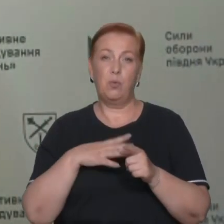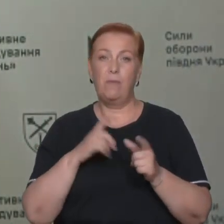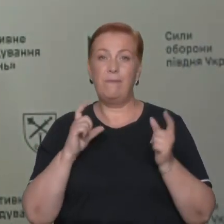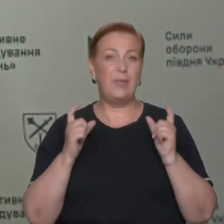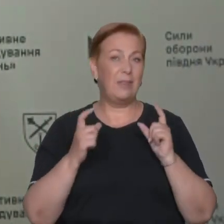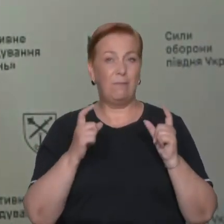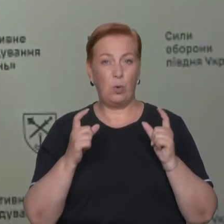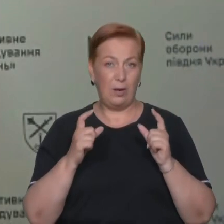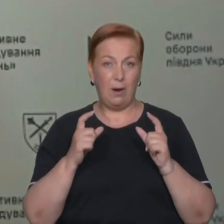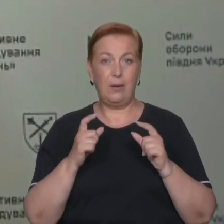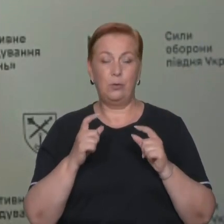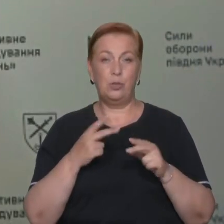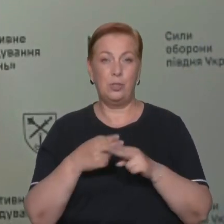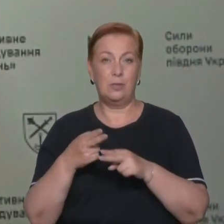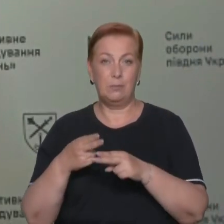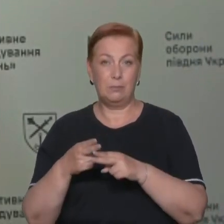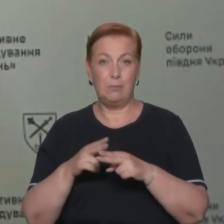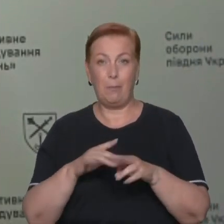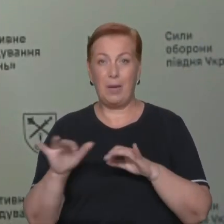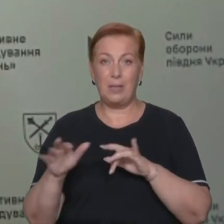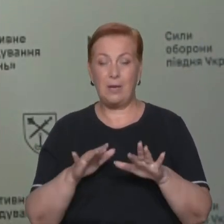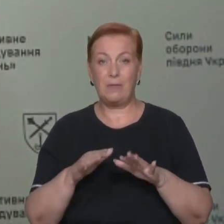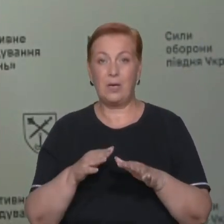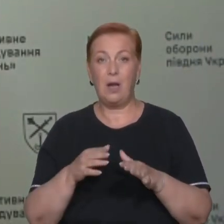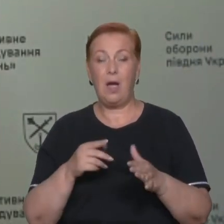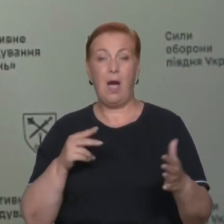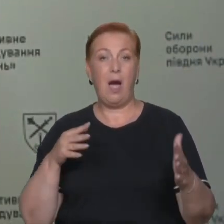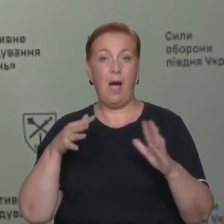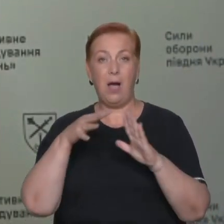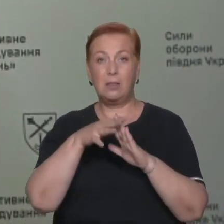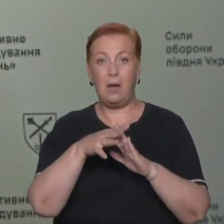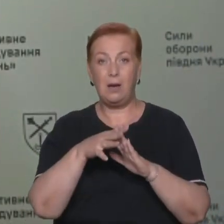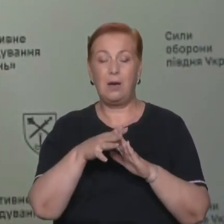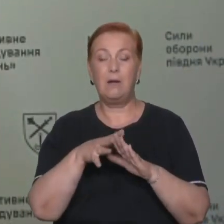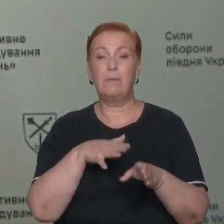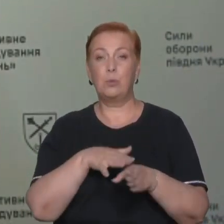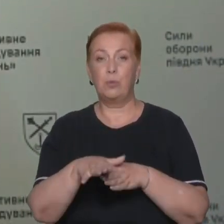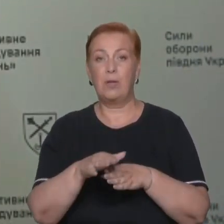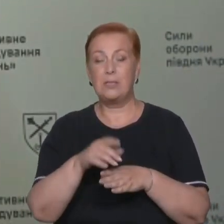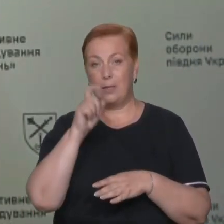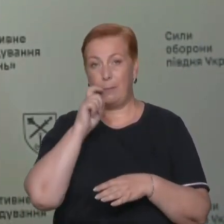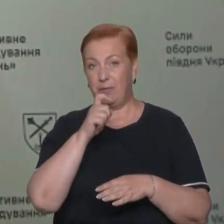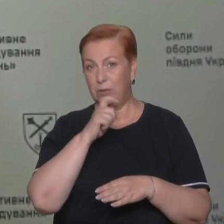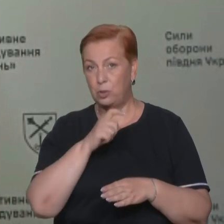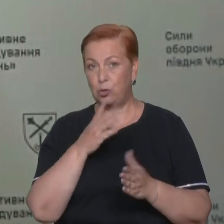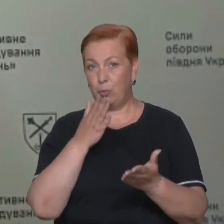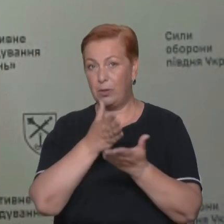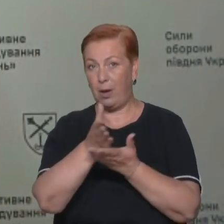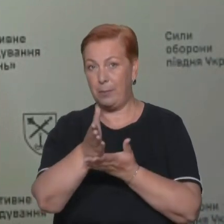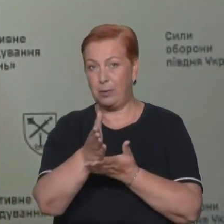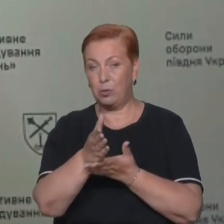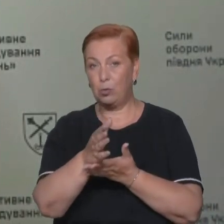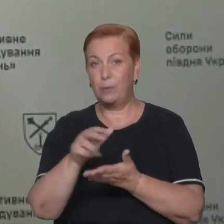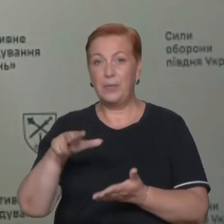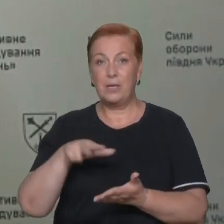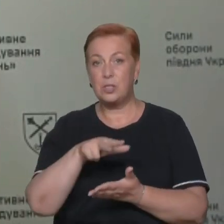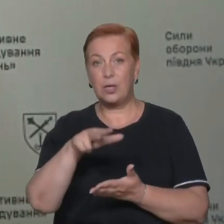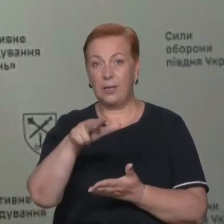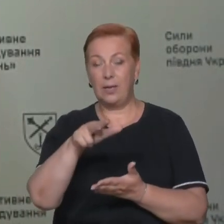атака пізніше відбулася вже на північному напрямку, шахеди запускалися десь з